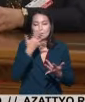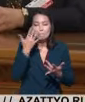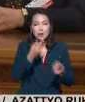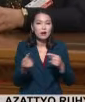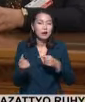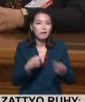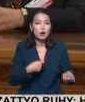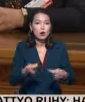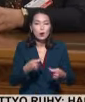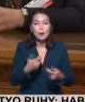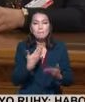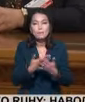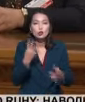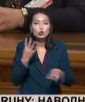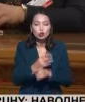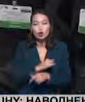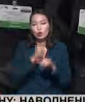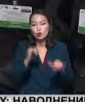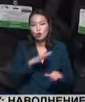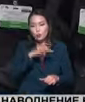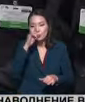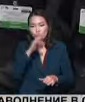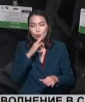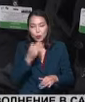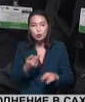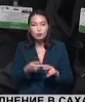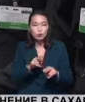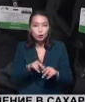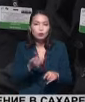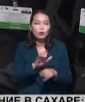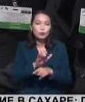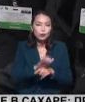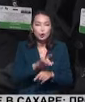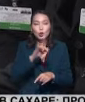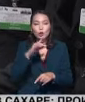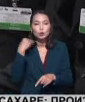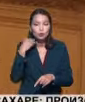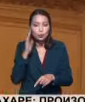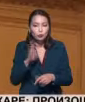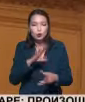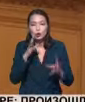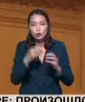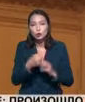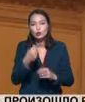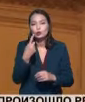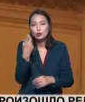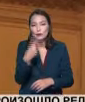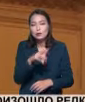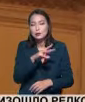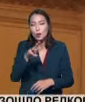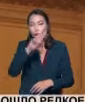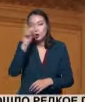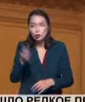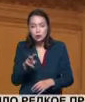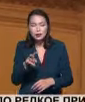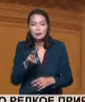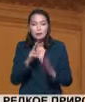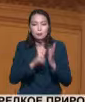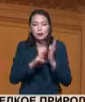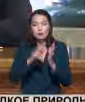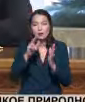торговли увеличился почти в 4 раза. Казахстан готов расширить экспорт в Туркменистан на общую сумму порядка 127 миллионов долларов по 80